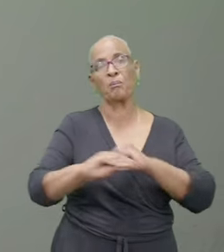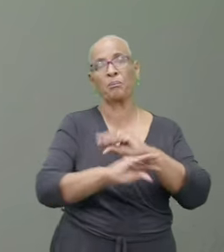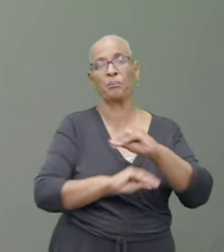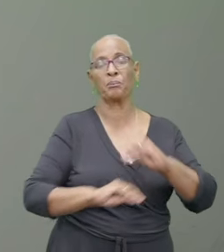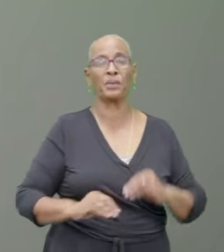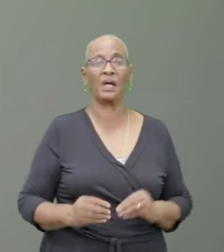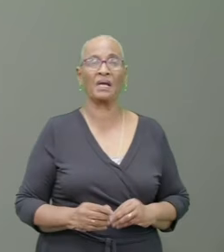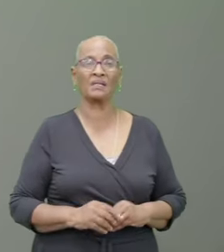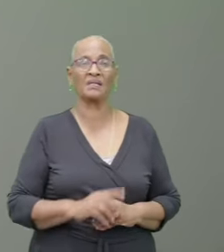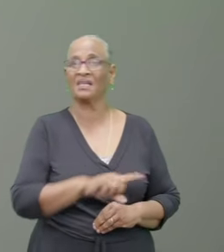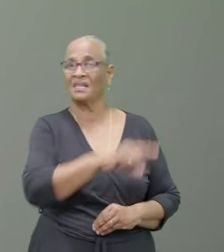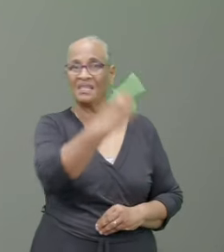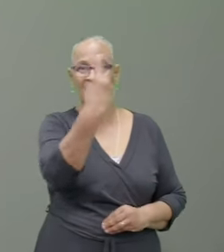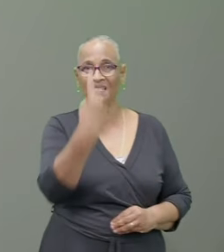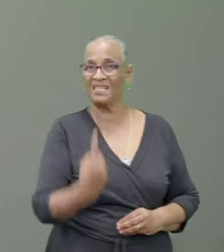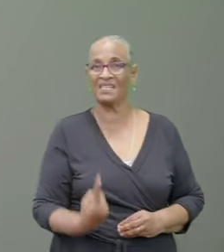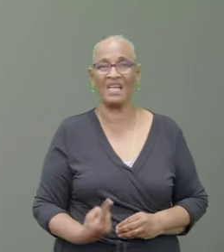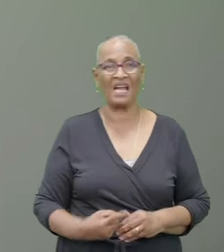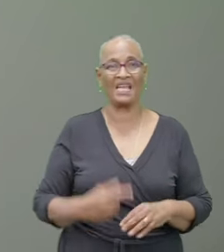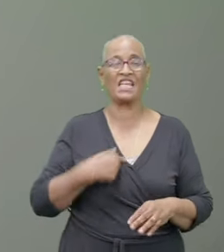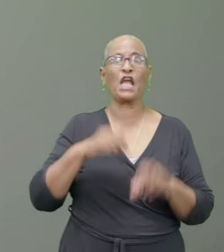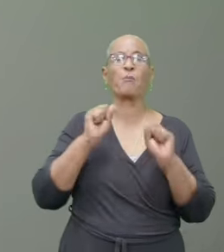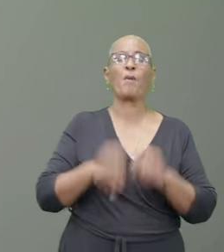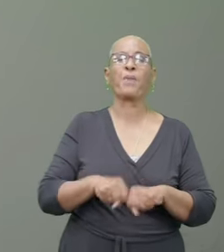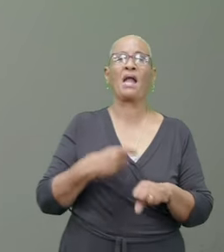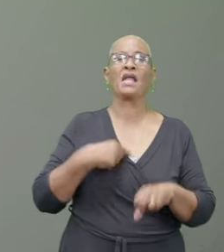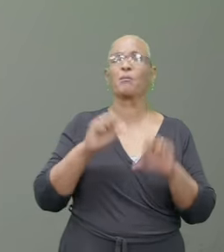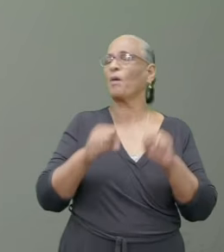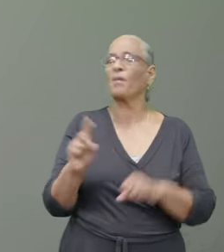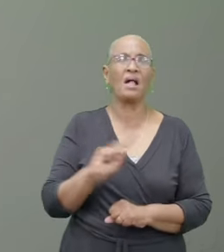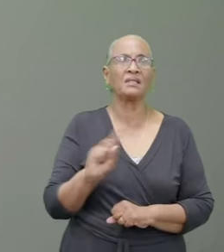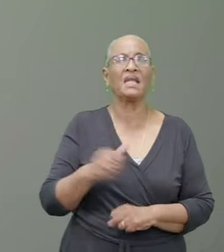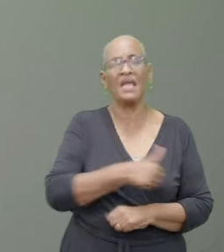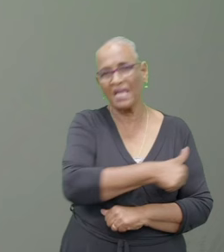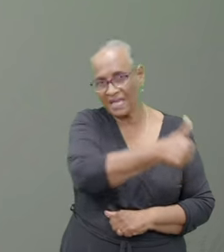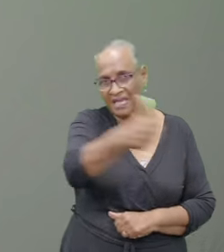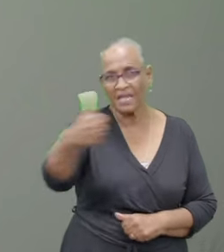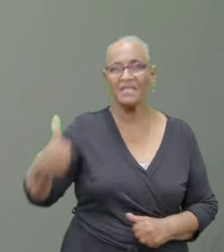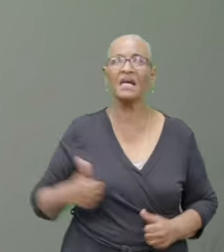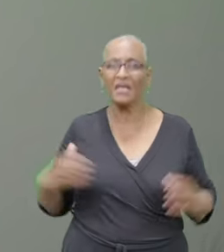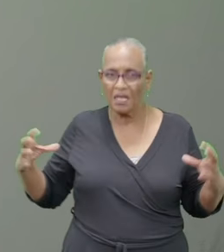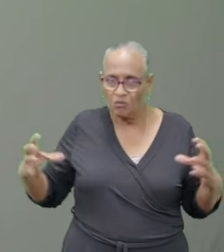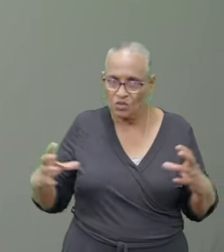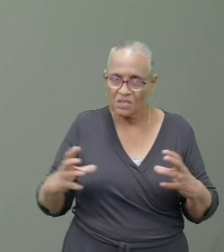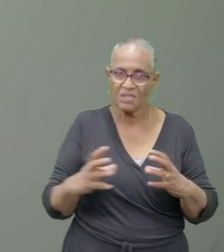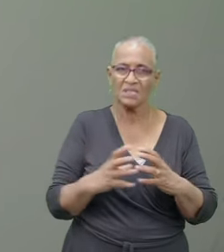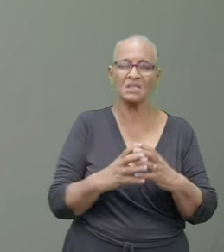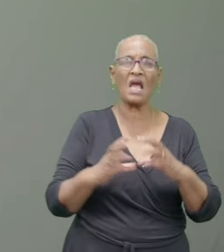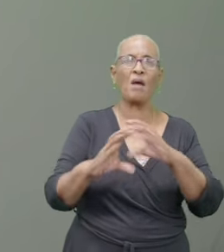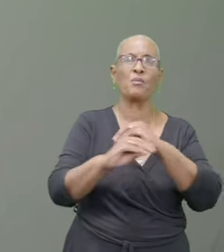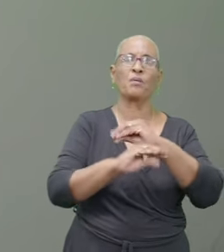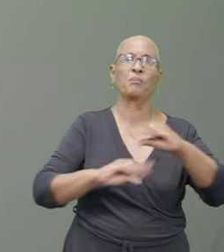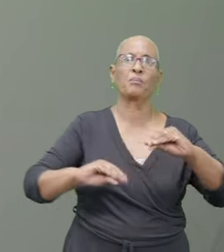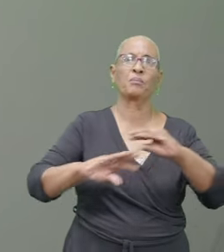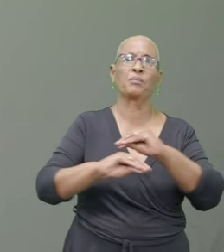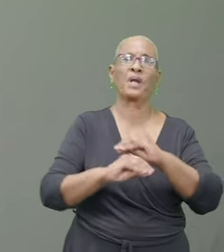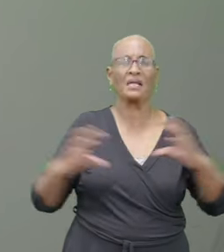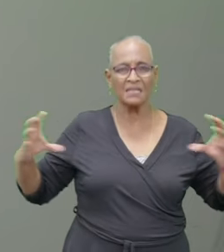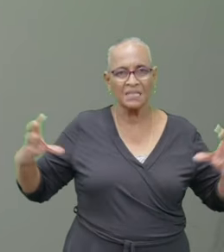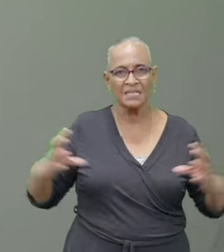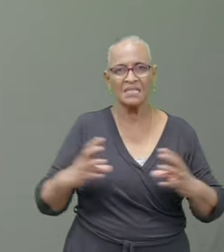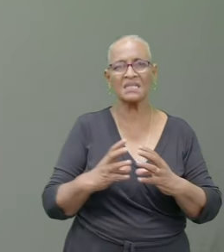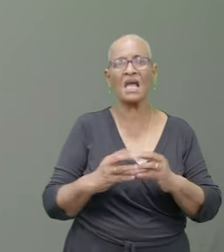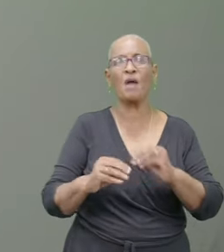niet hebben dat je zaken oplegt. Dus dat is voor wat betreft de loonreeks en uw vraag met betrekking tot die gap,